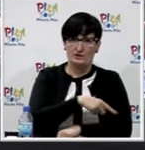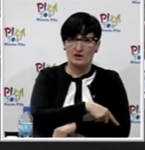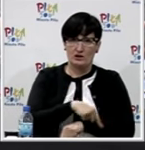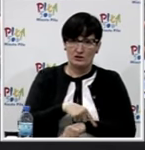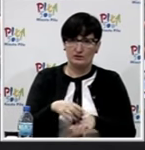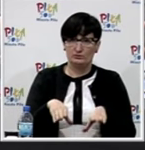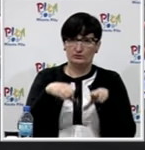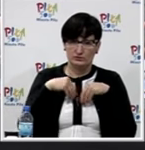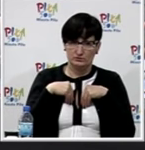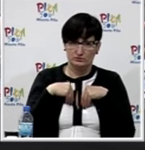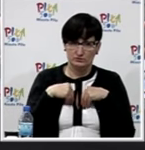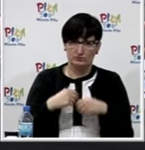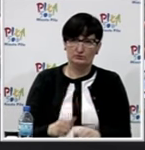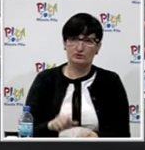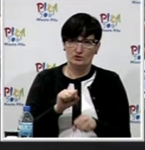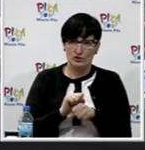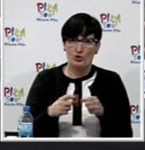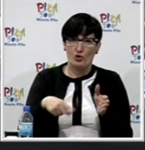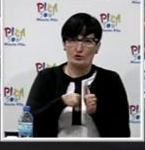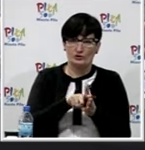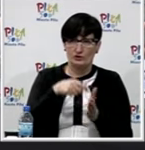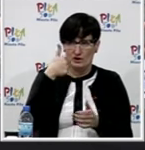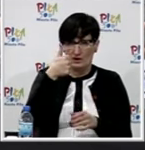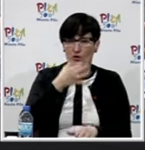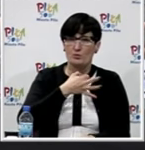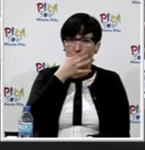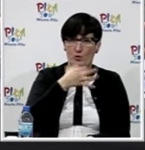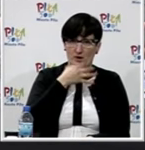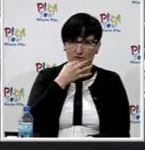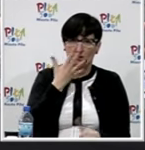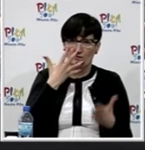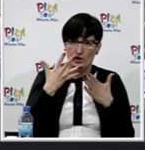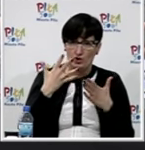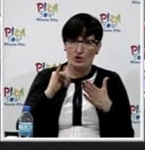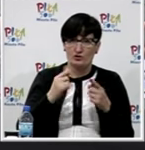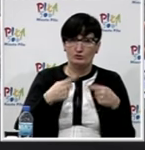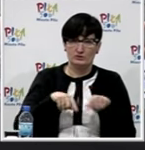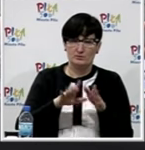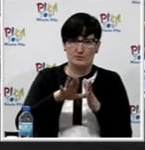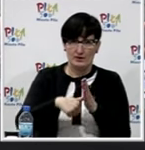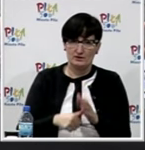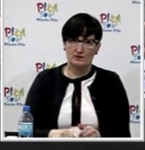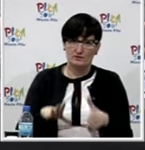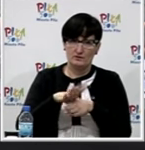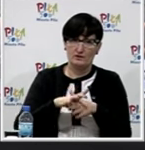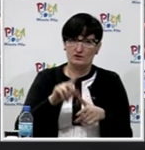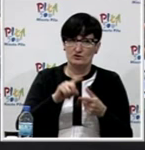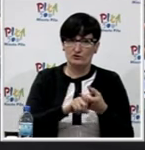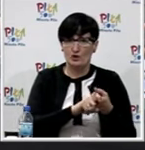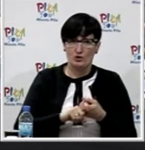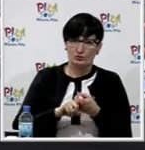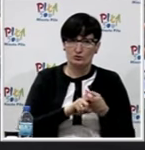chwili zmieniamy, to dotyczy one przede wszystkim jednego, czyli poprawy estetyki i funkcjonalności miasta w związku z przeprowadzonymi